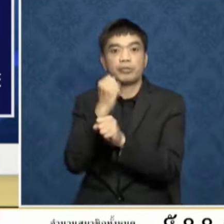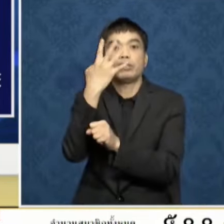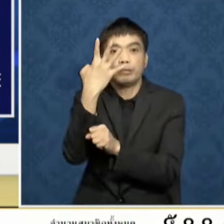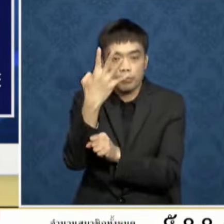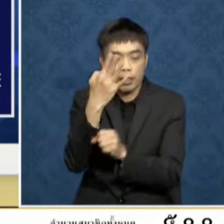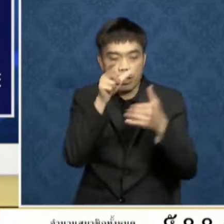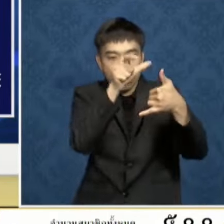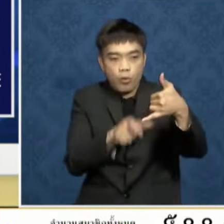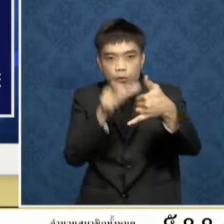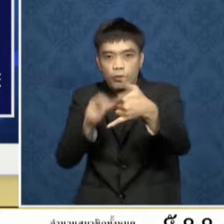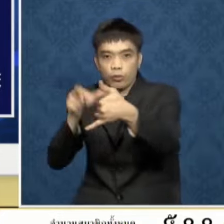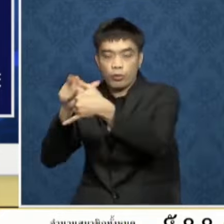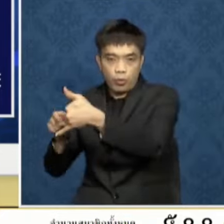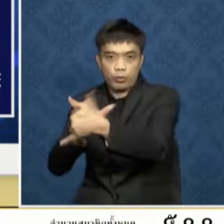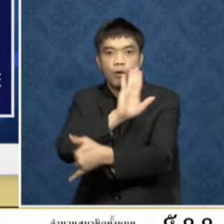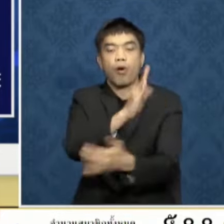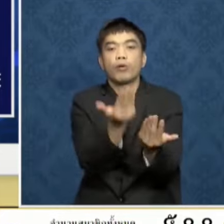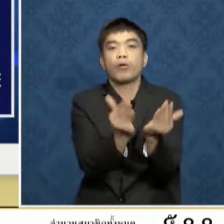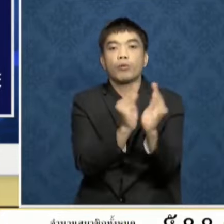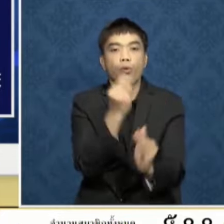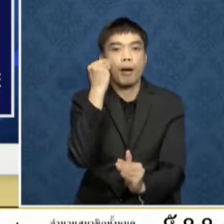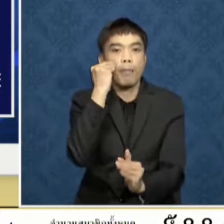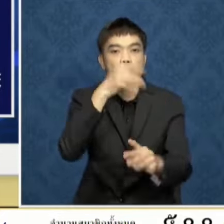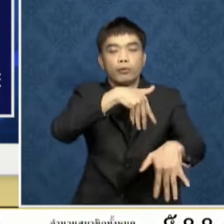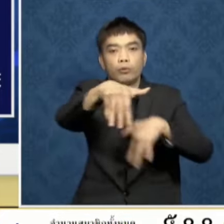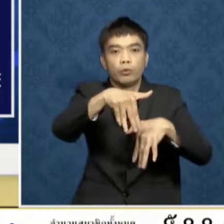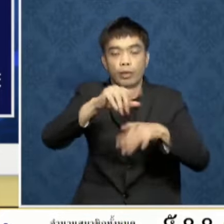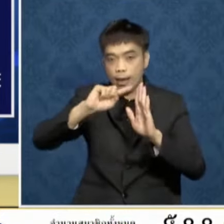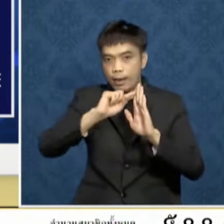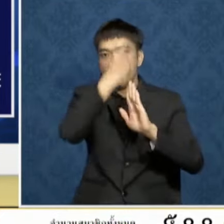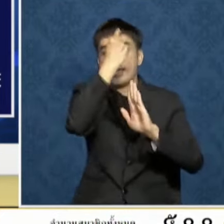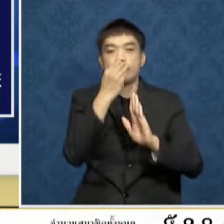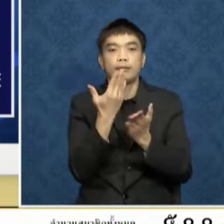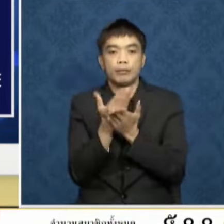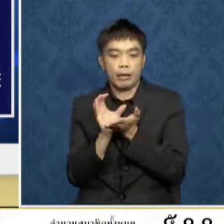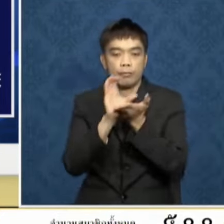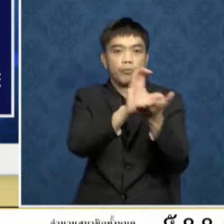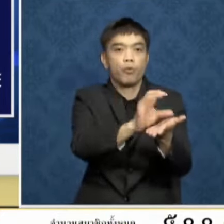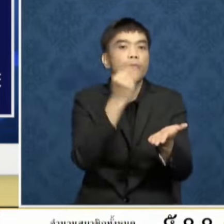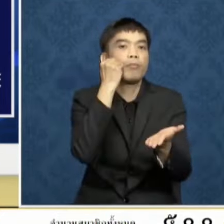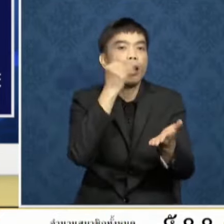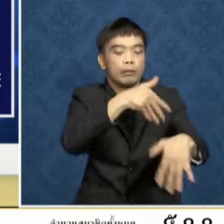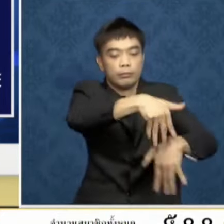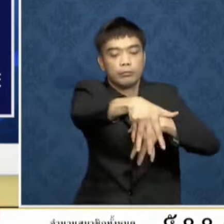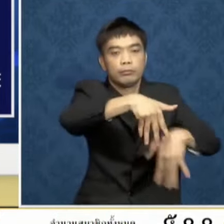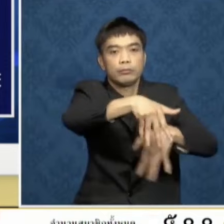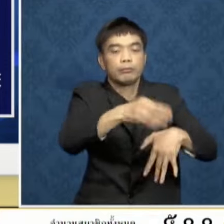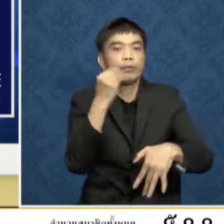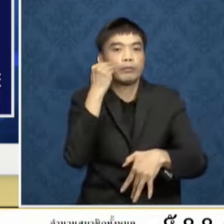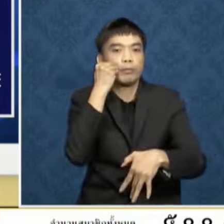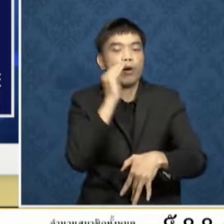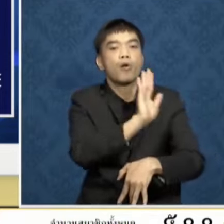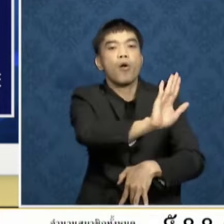ผ่านกองทุนหมู่บ้านย้ำนะคะว่าประกาศครั้งแรกก็คือผ่านกองทุนหมู่บ้านโดยรัฐบาลเองได้